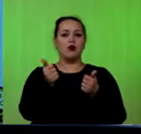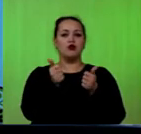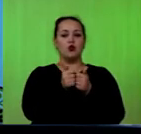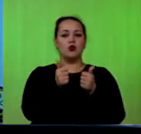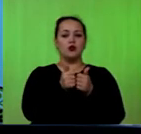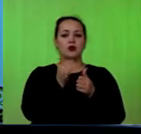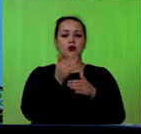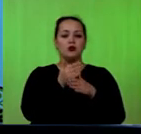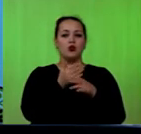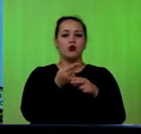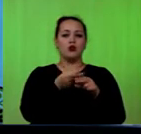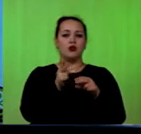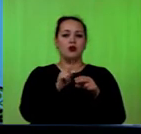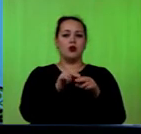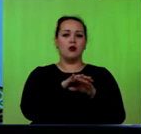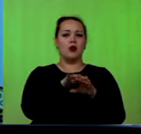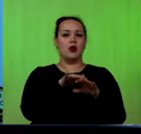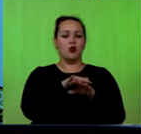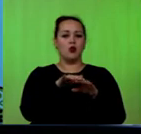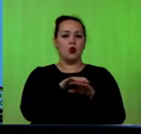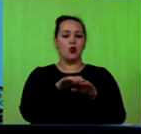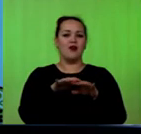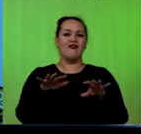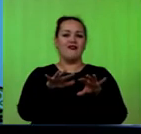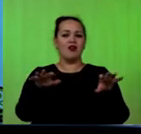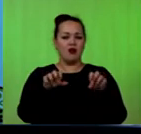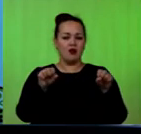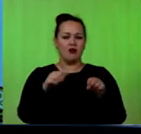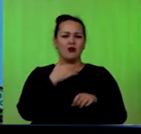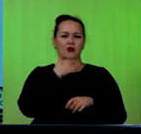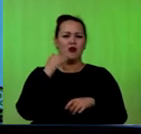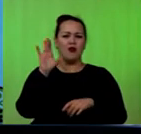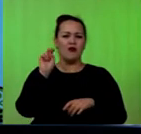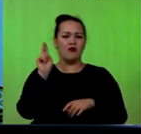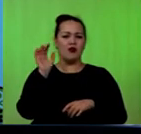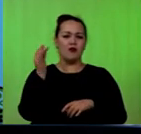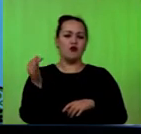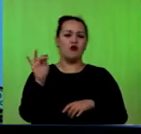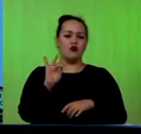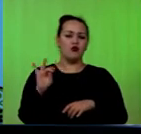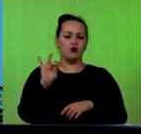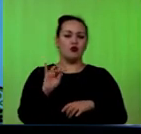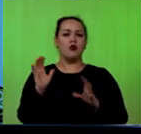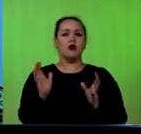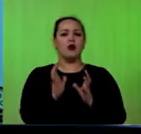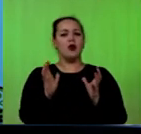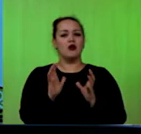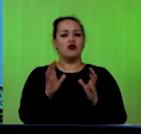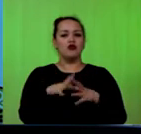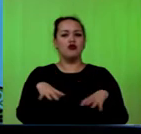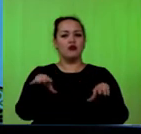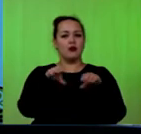это способ народа власти имеет многовековую историю является хранителем семейно-бытовых и